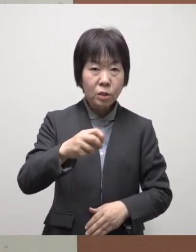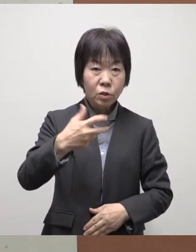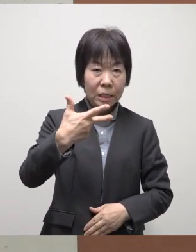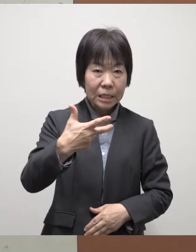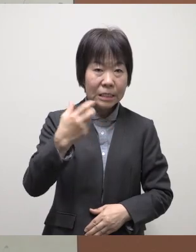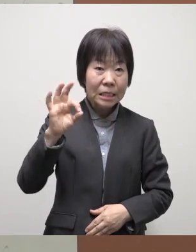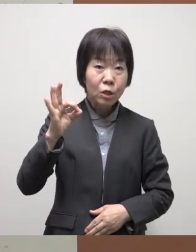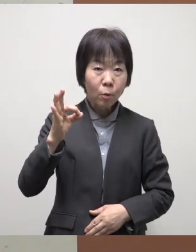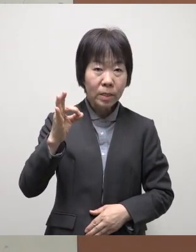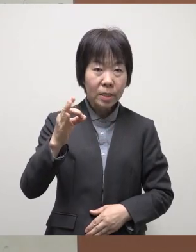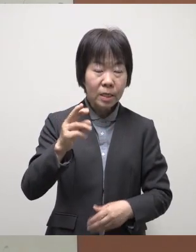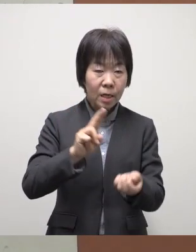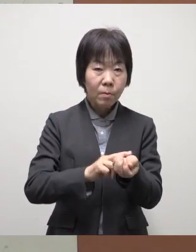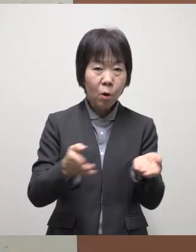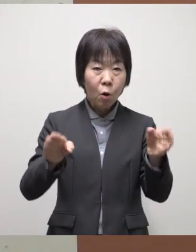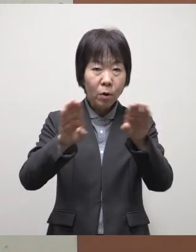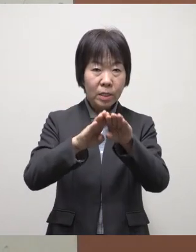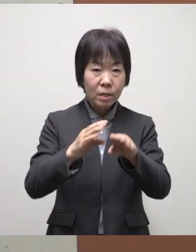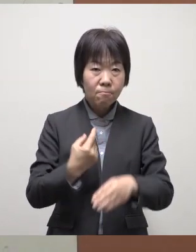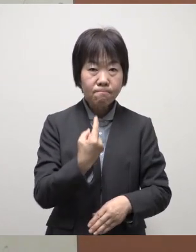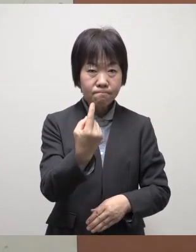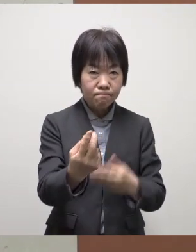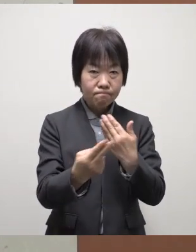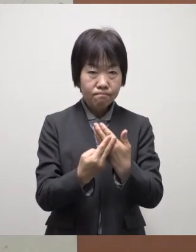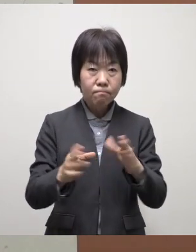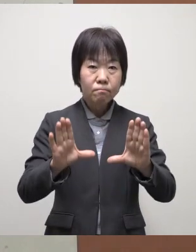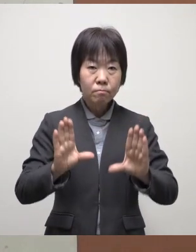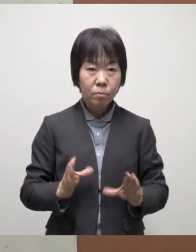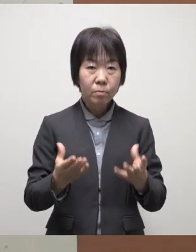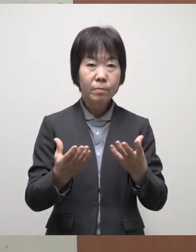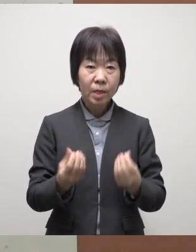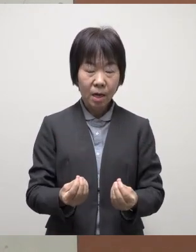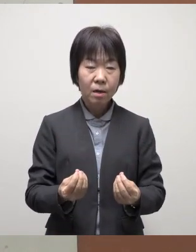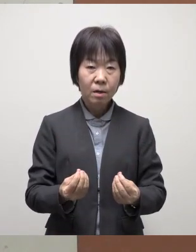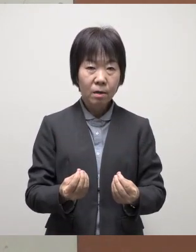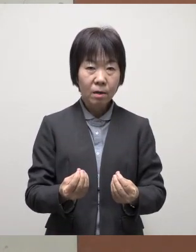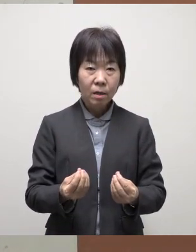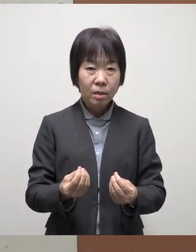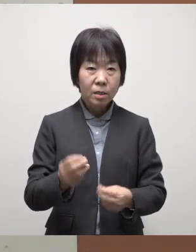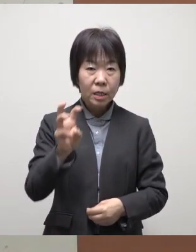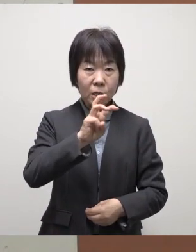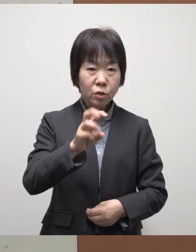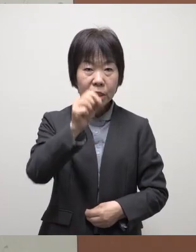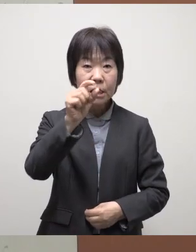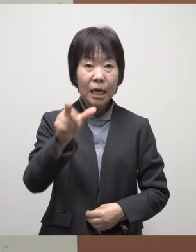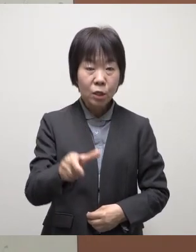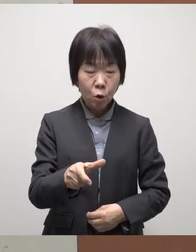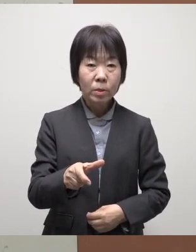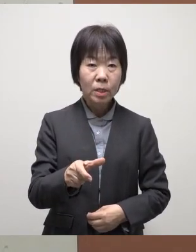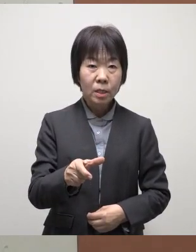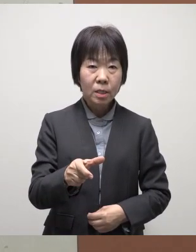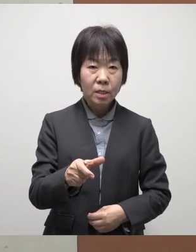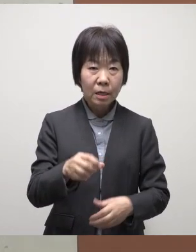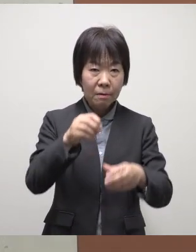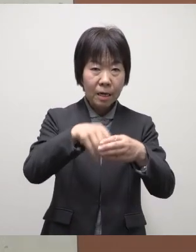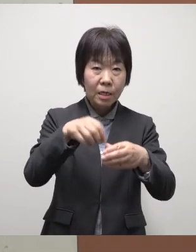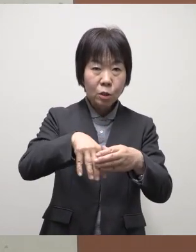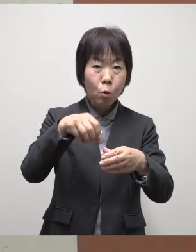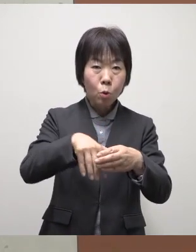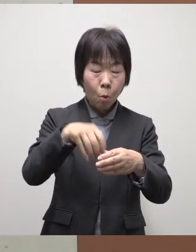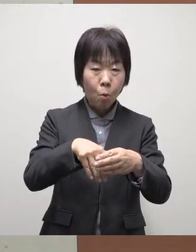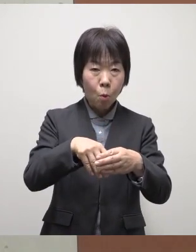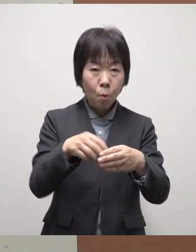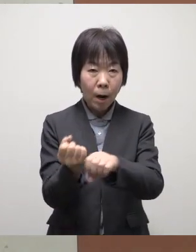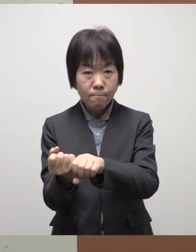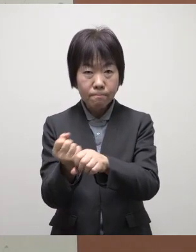に医療機関を受診されました30日月曜日に下痢症状は